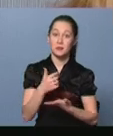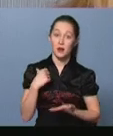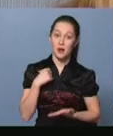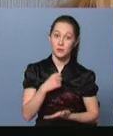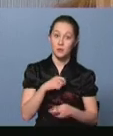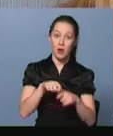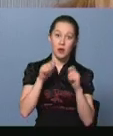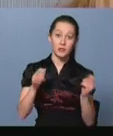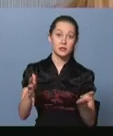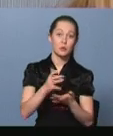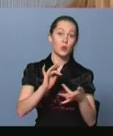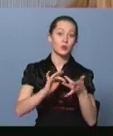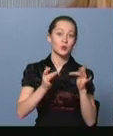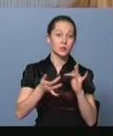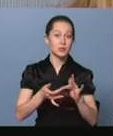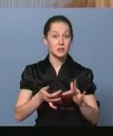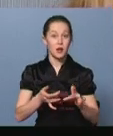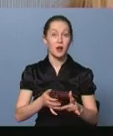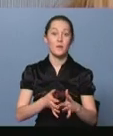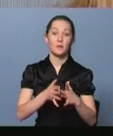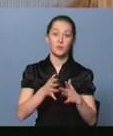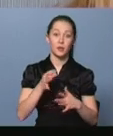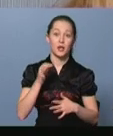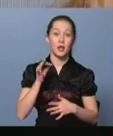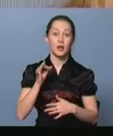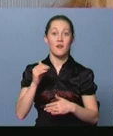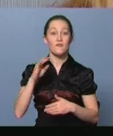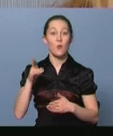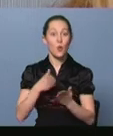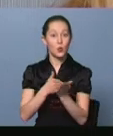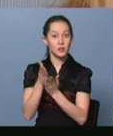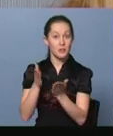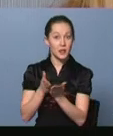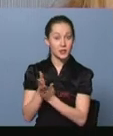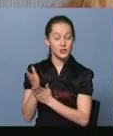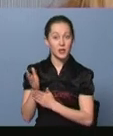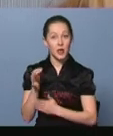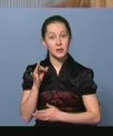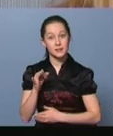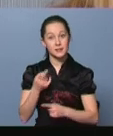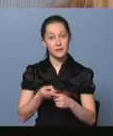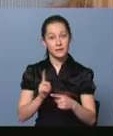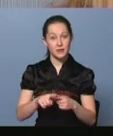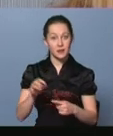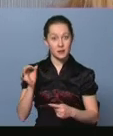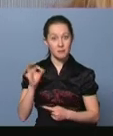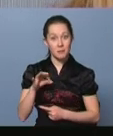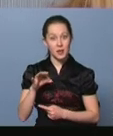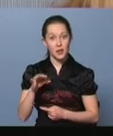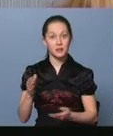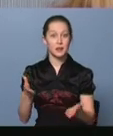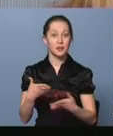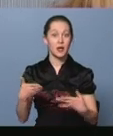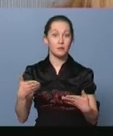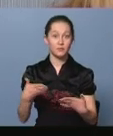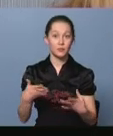открыли сбор в соцсетях, обращались в другие фонды. И на данный момент нам